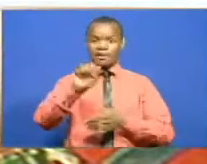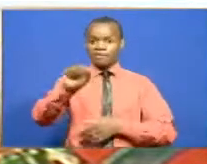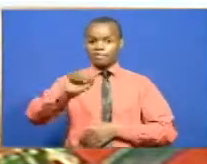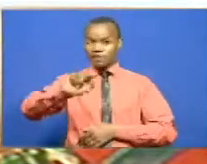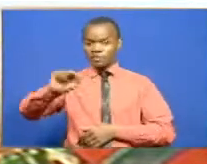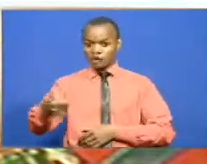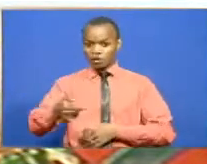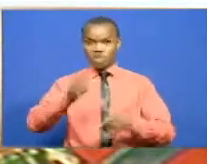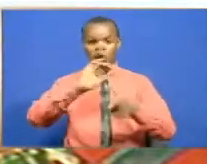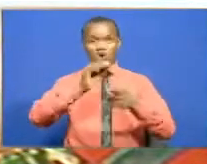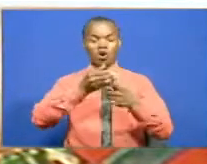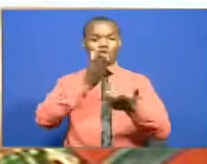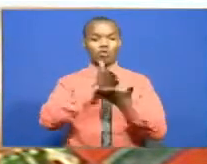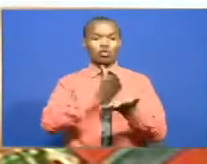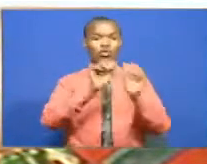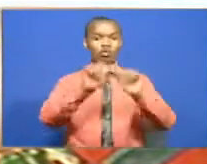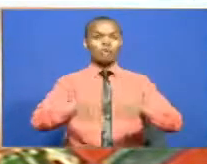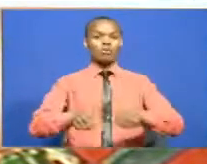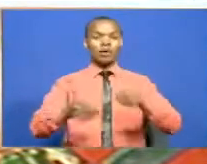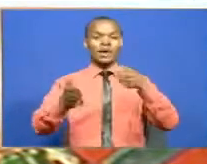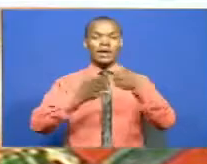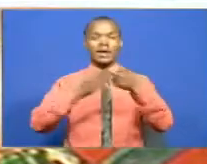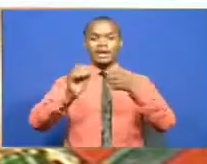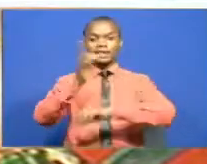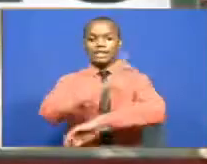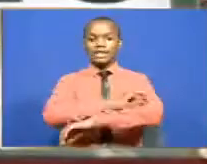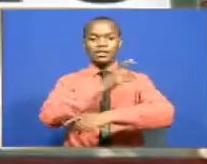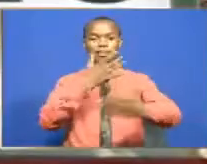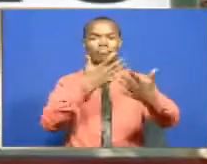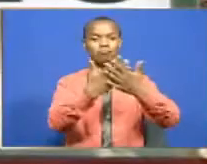au wakabiliwe na kifungo cha siku 90 gerezani.